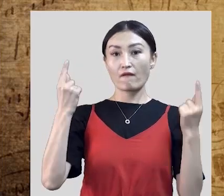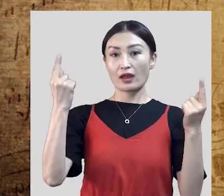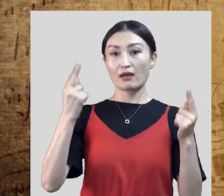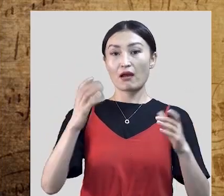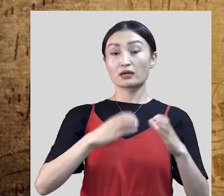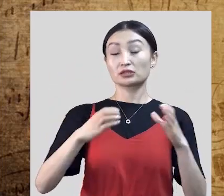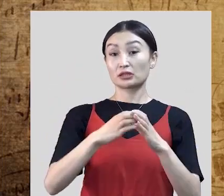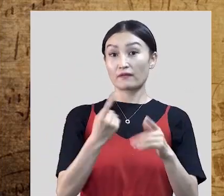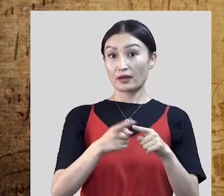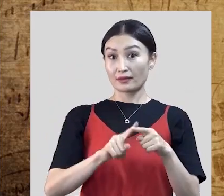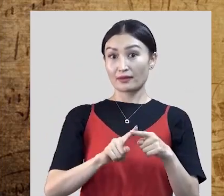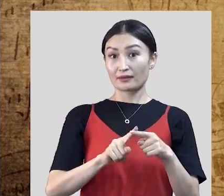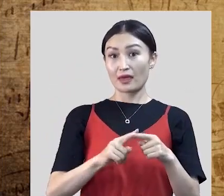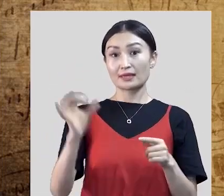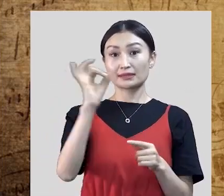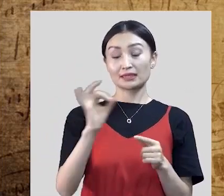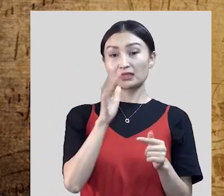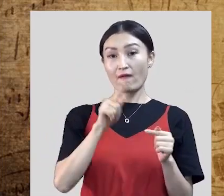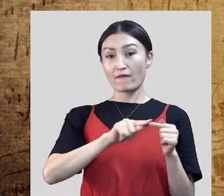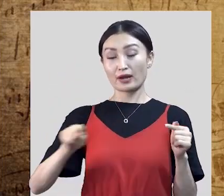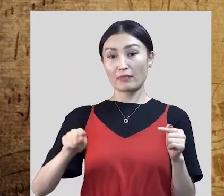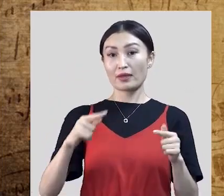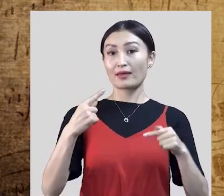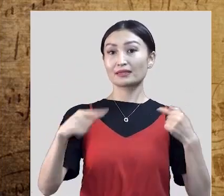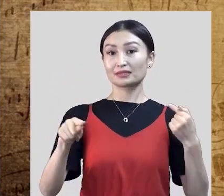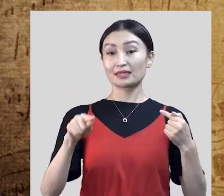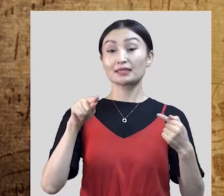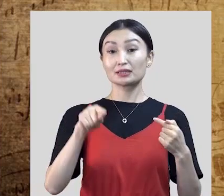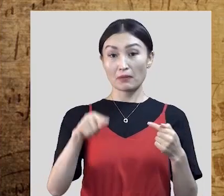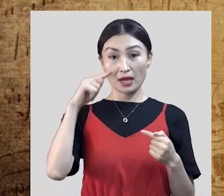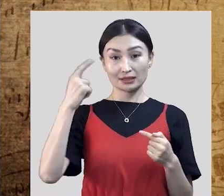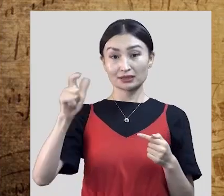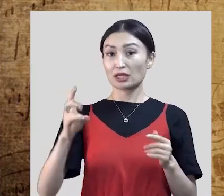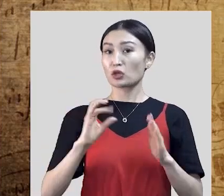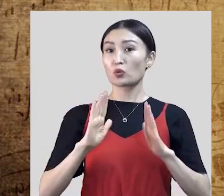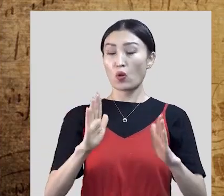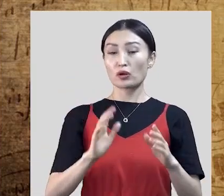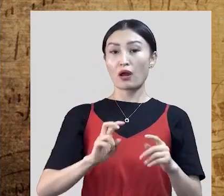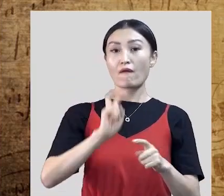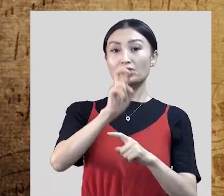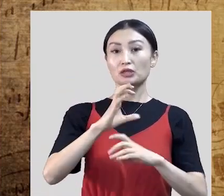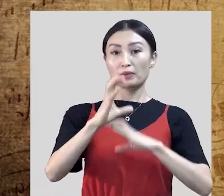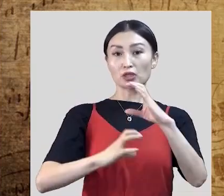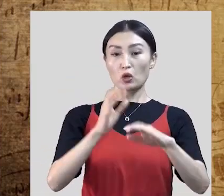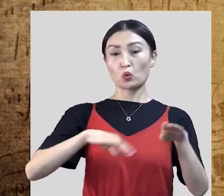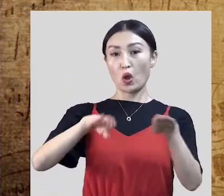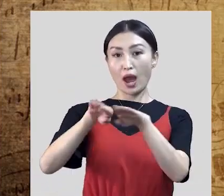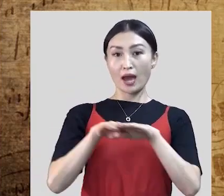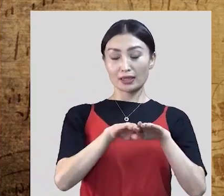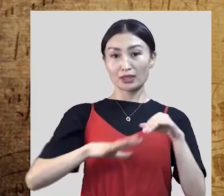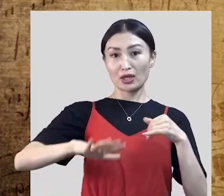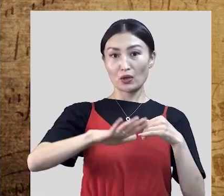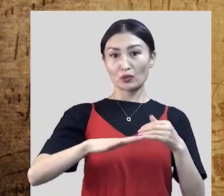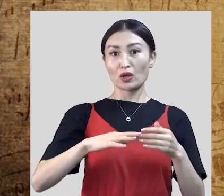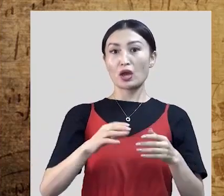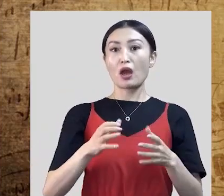великодержавия. Данный отрезок исторического времени отличается тем, что кыргызы не только вышли на международную арену, но и фактически